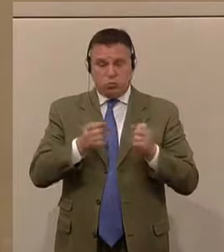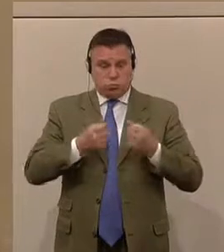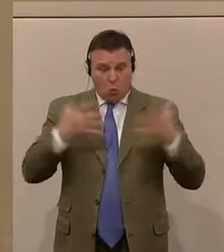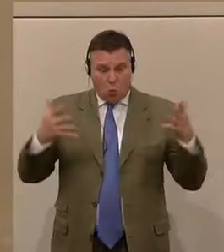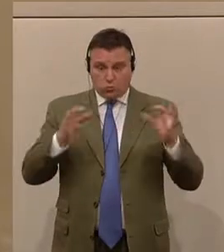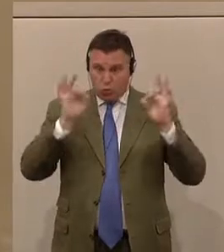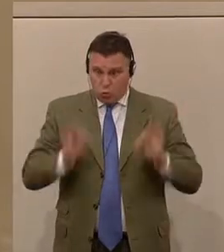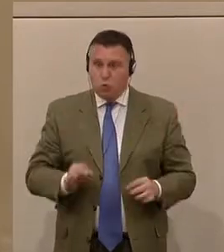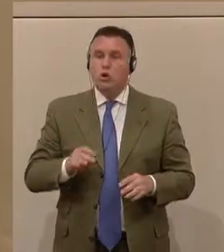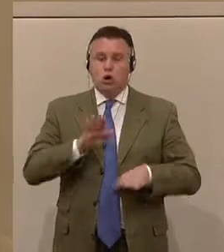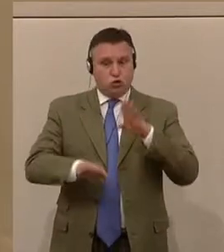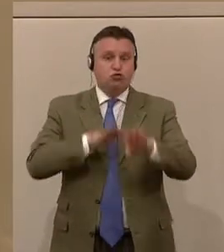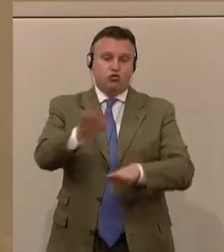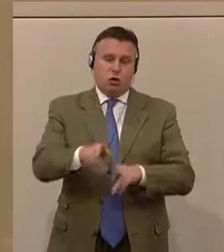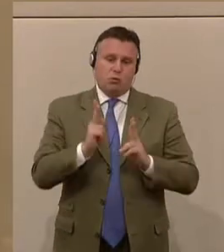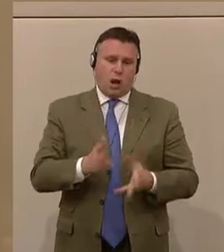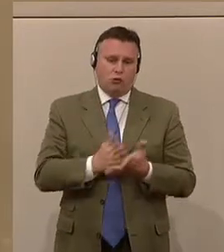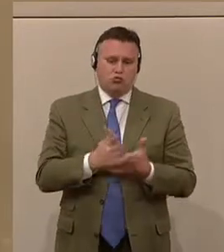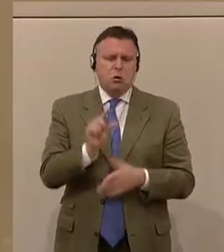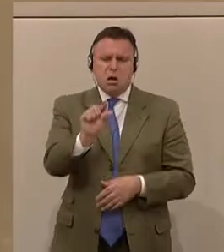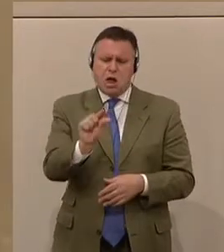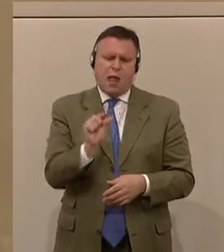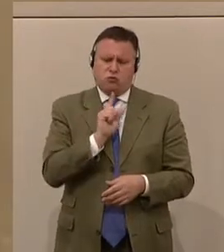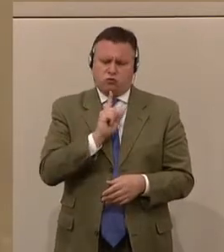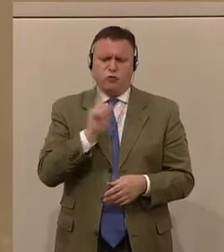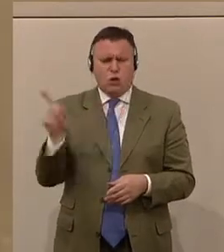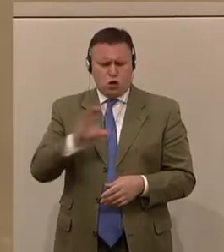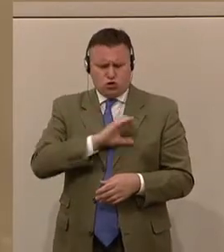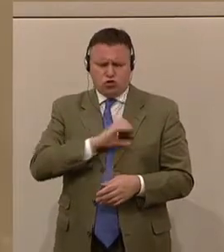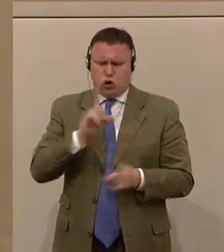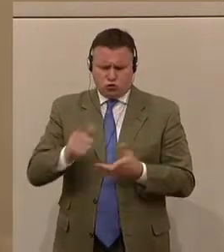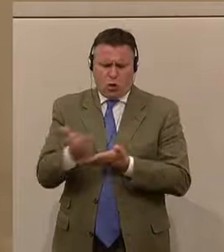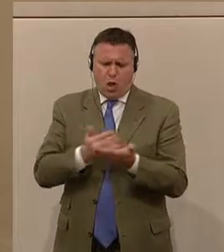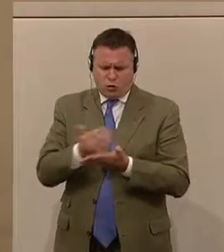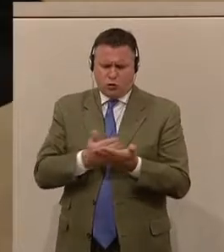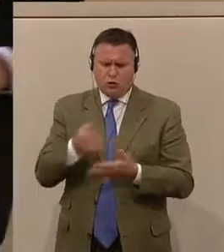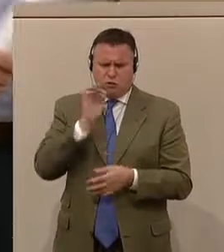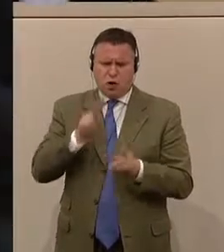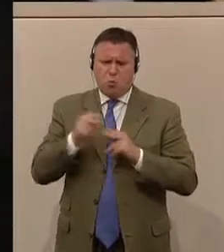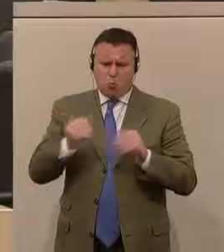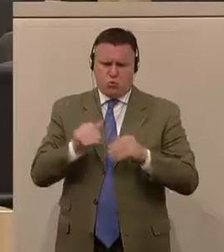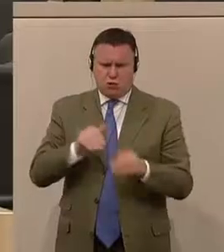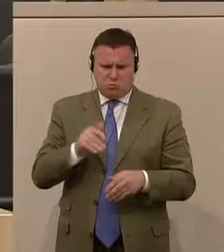Schritt weiterkommen. Einen bedeutsamen Schritt. Ergreifen Sie diese Chance, Frau Bundesministerin. Vielen Dank.